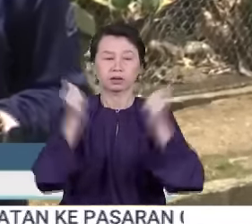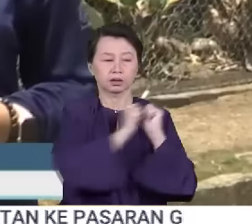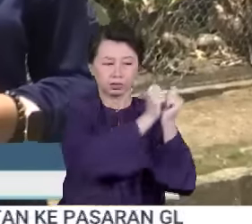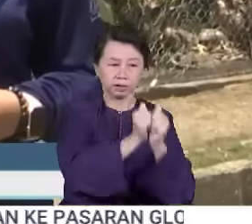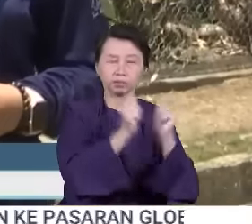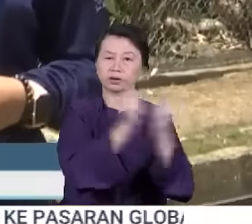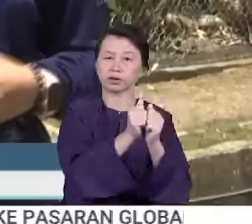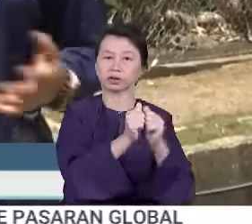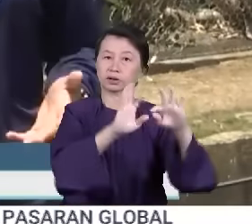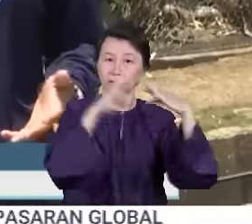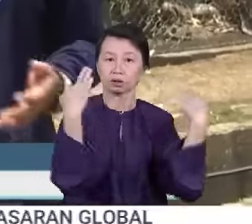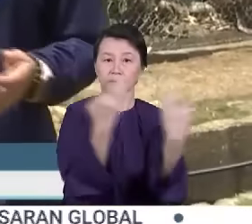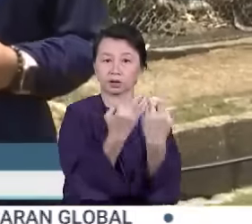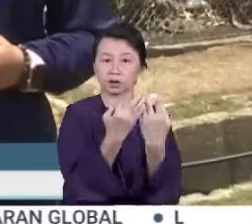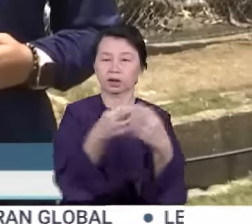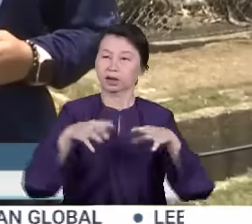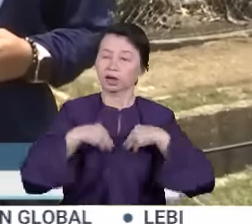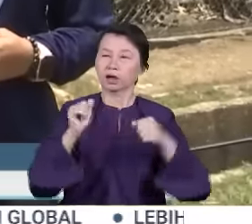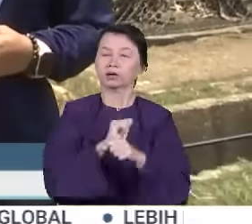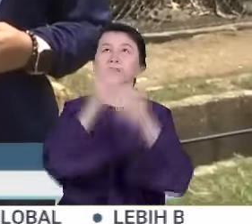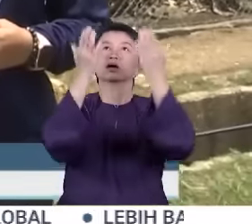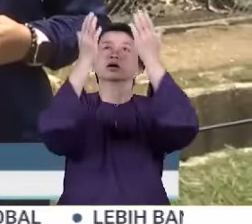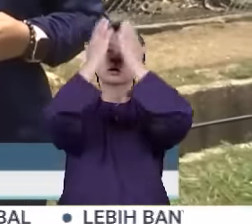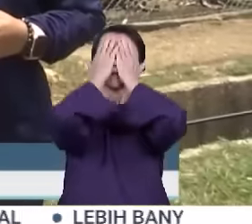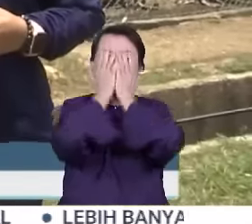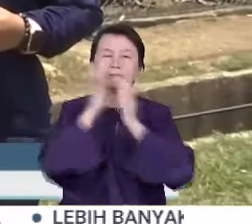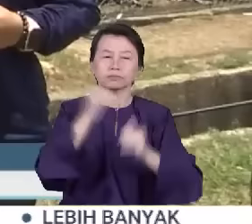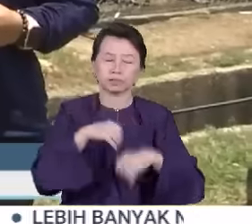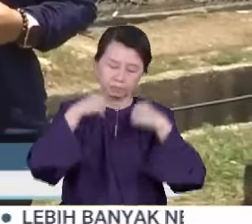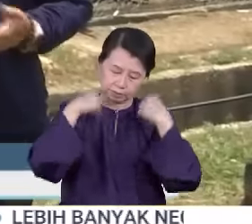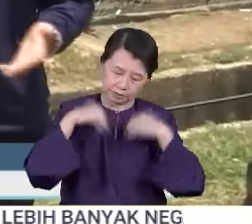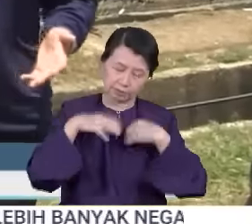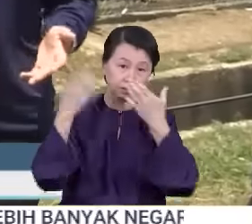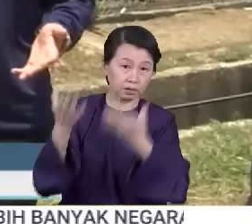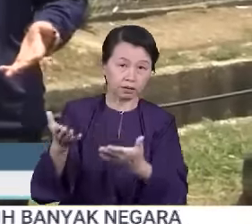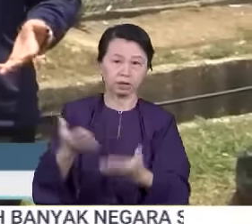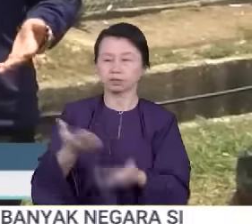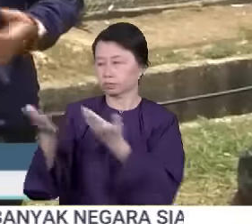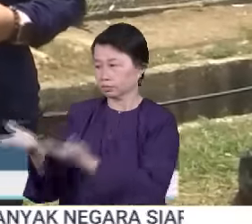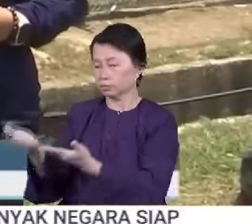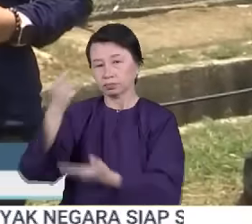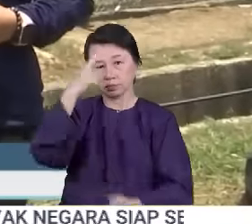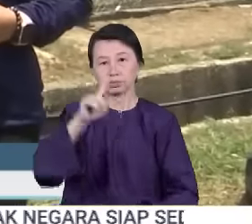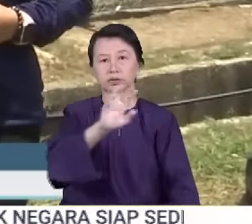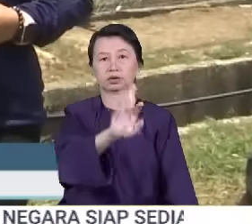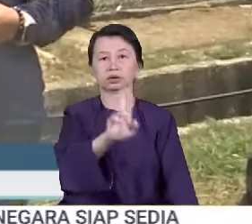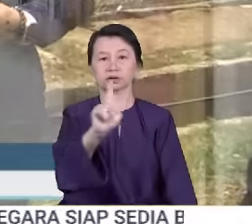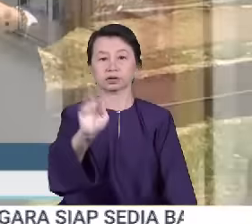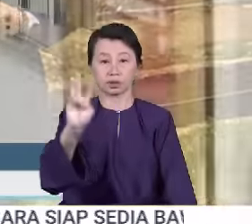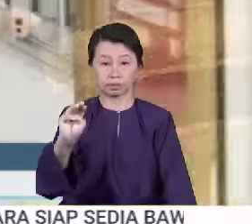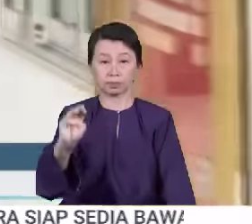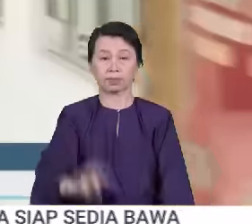bersama dengan ahli keluarga disambut dengan penuh kesyukuran dan keinsafan. Zahra Sofia Daud, RTM.